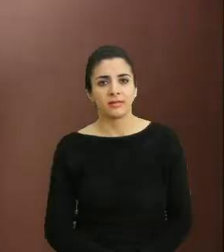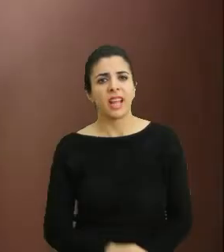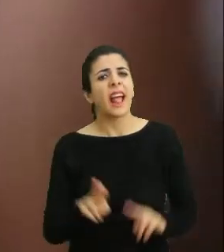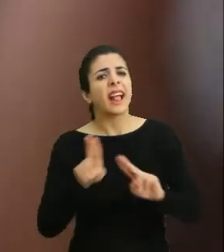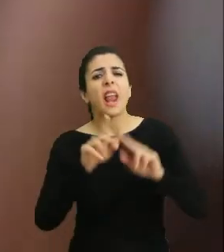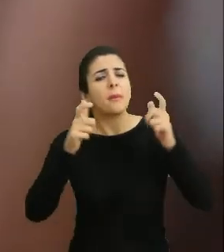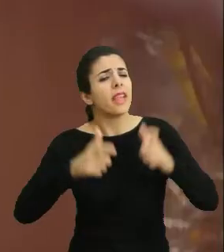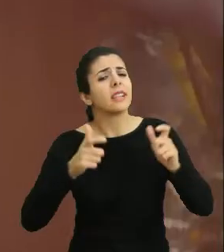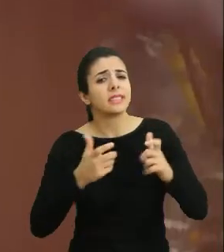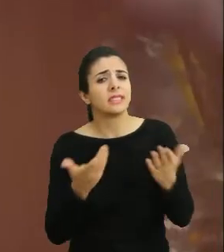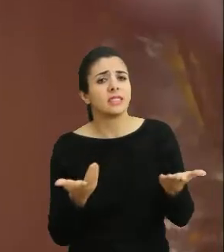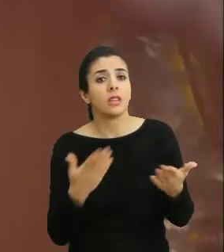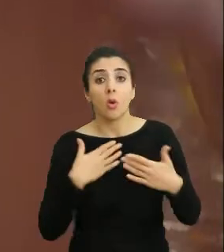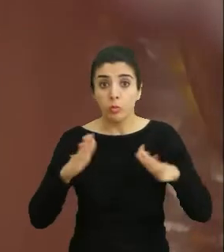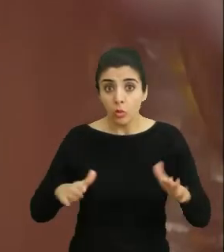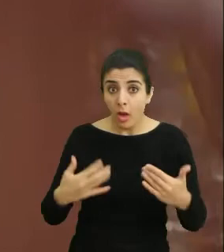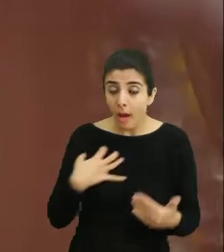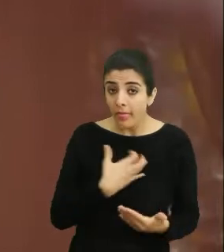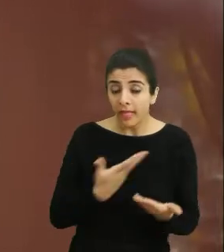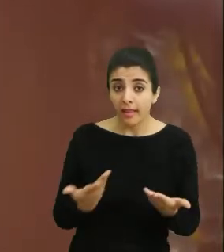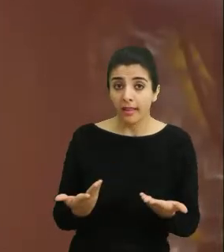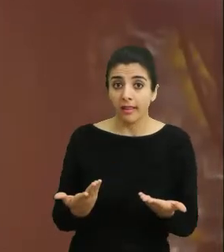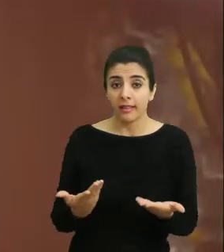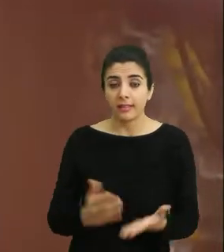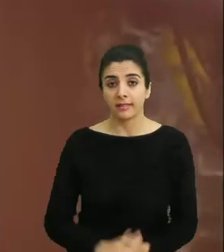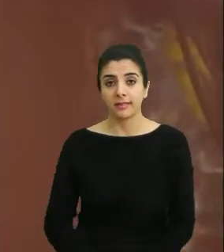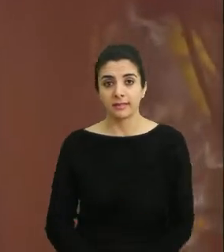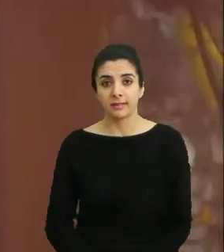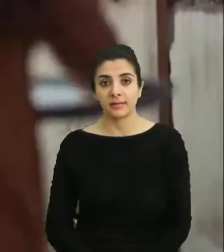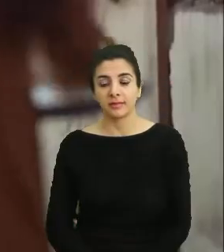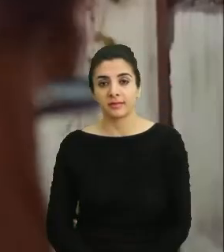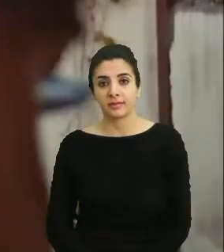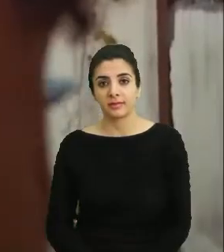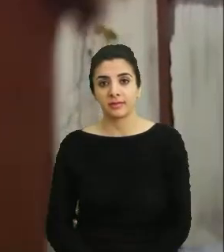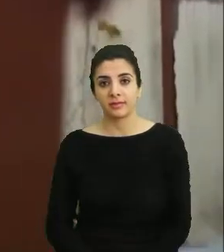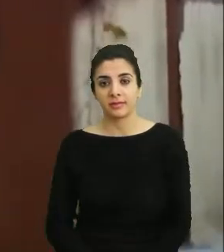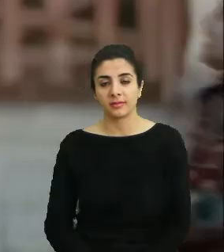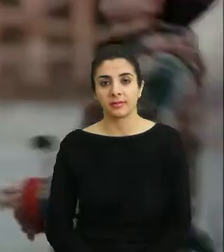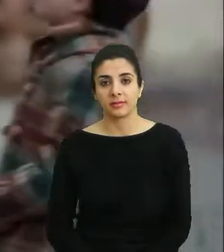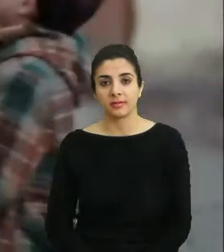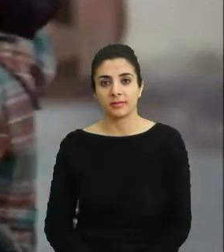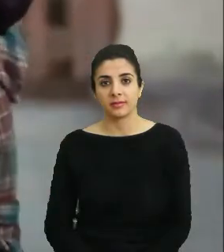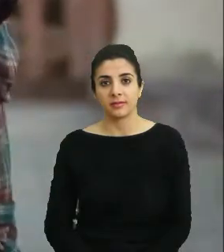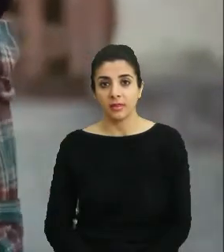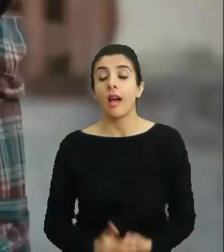Kerim neredesin? Buradayım ana. Elinde sapanla koşarak yanına geldi.